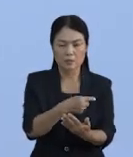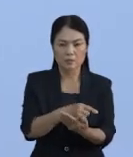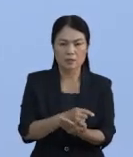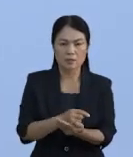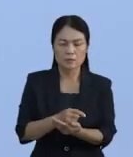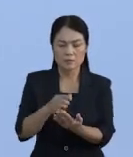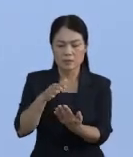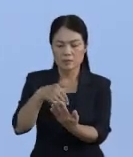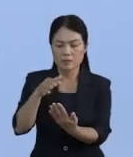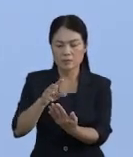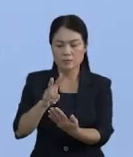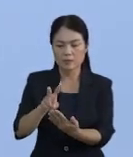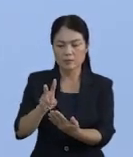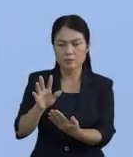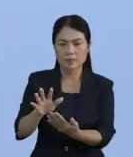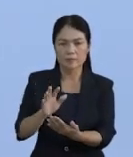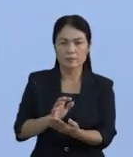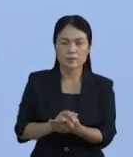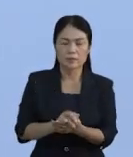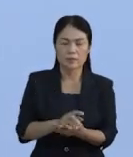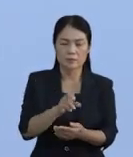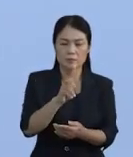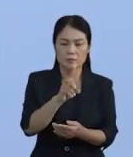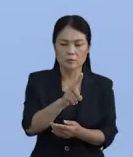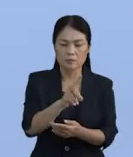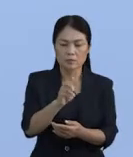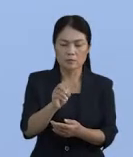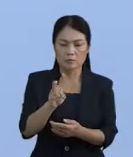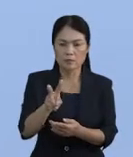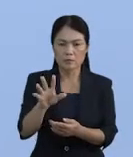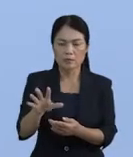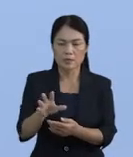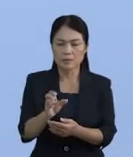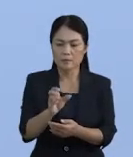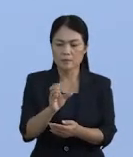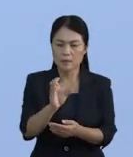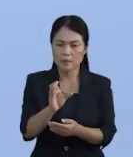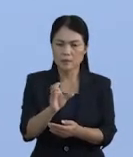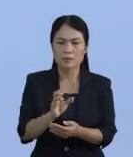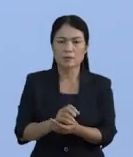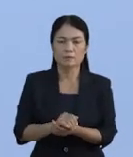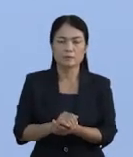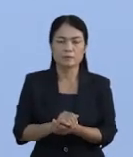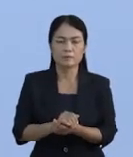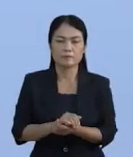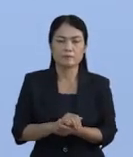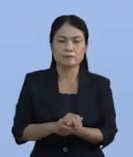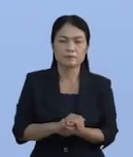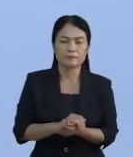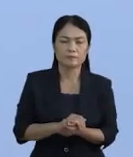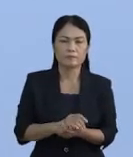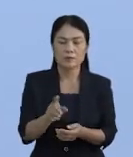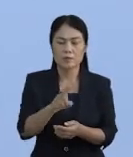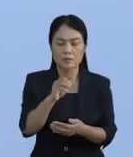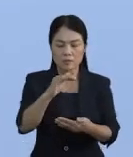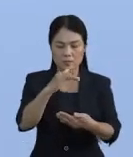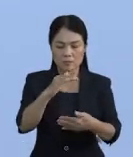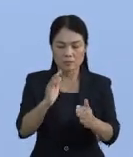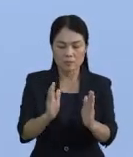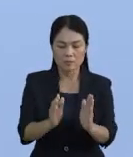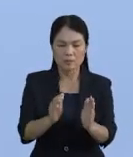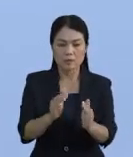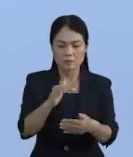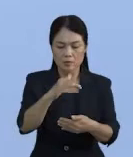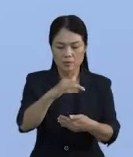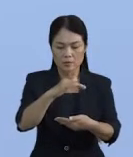phát bò ở mà phải pram chân viên một bọn mà phải pram đông mày đấy chân ta cụ chẳng ở